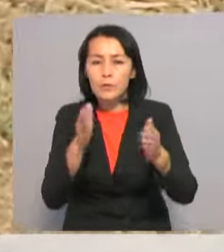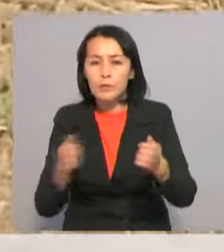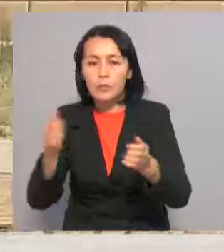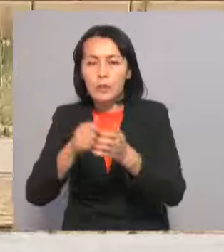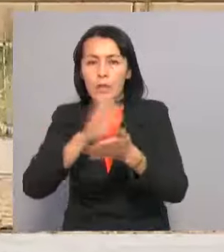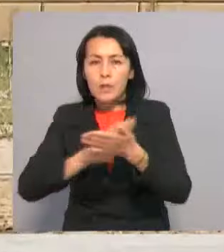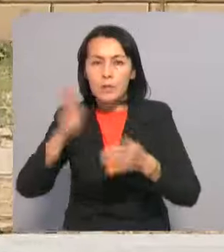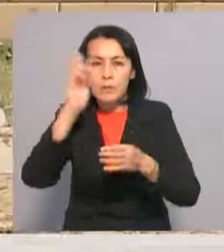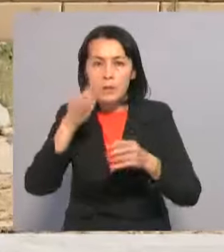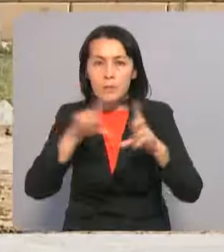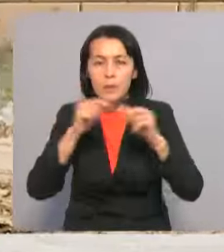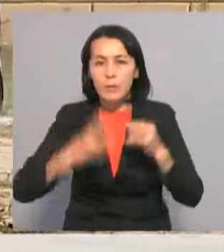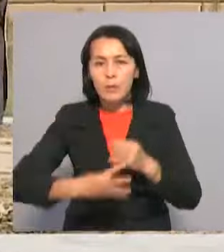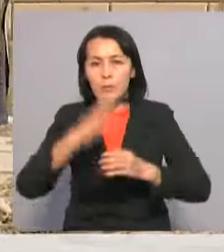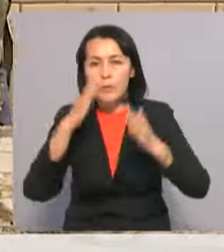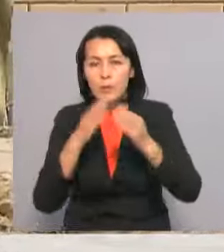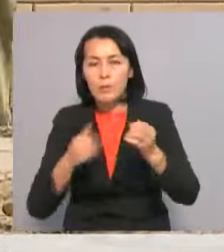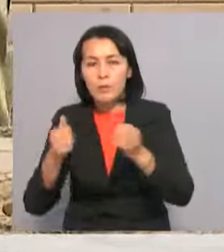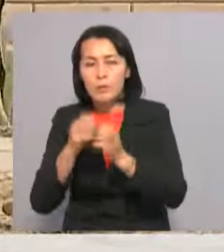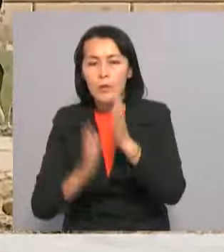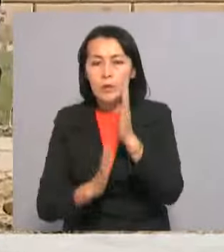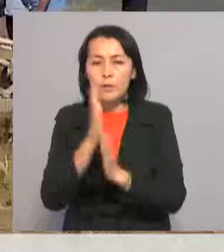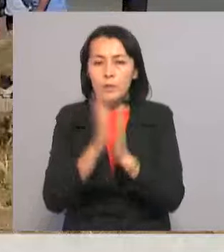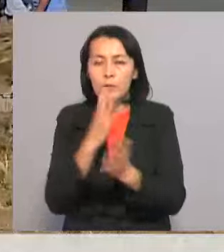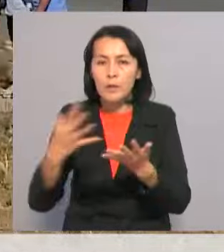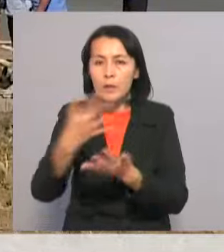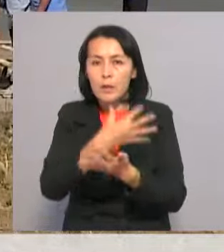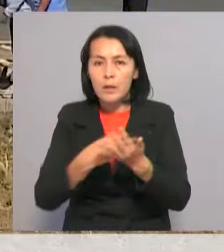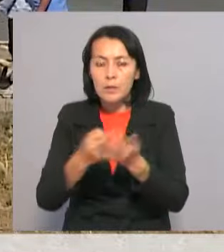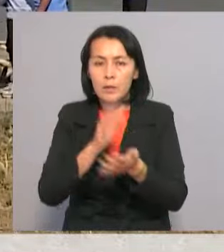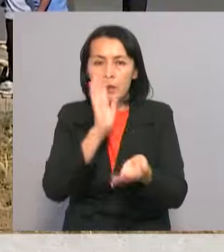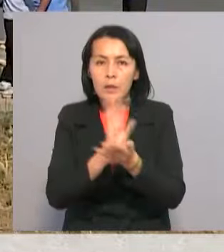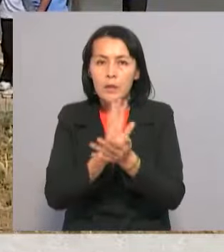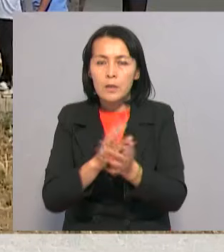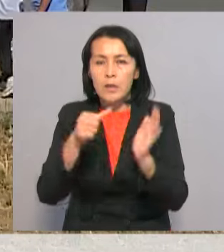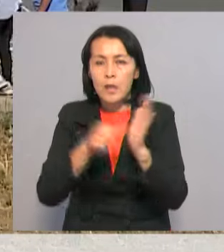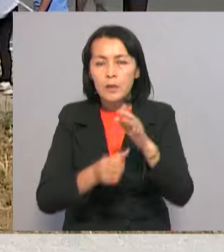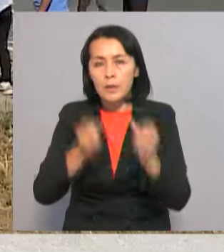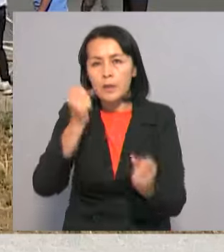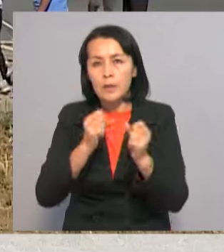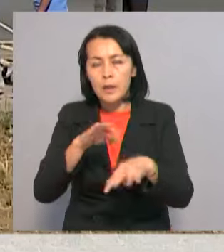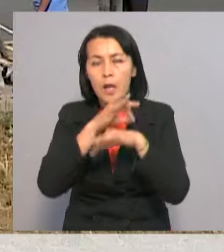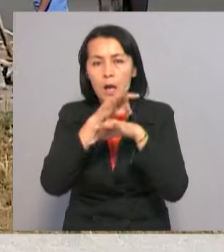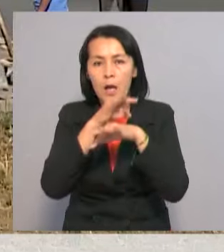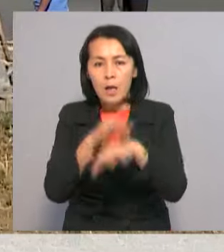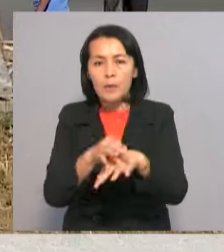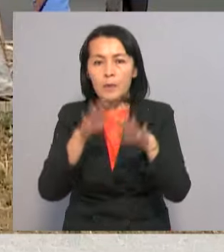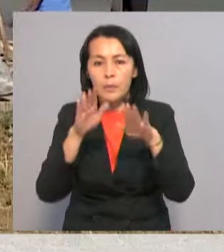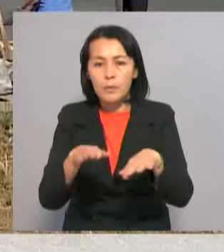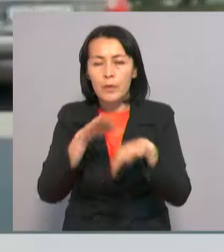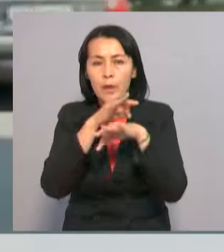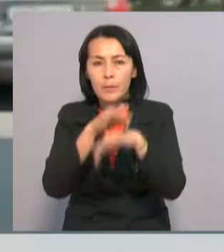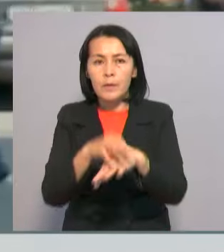тазалап, мектеп пен көпқабатты үй аумағындағы қураған шөпті орды. Жиналған қоқысты 6 техникаға артып, арнайы алаңға